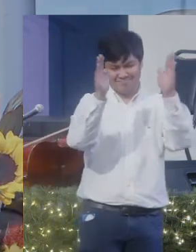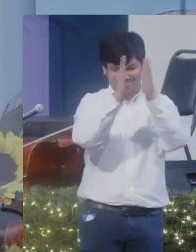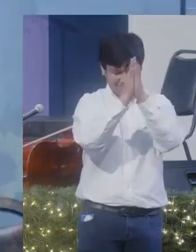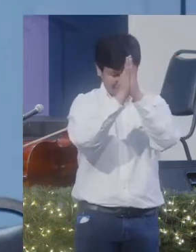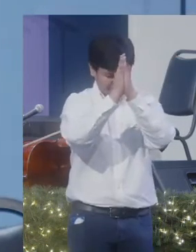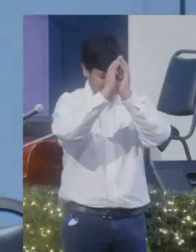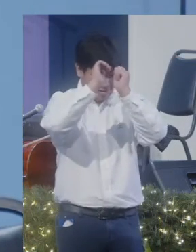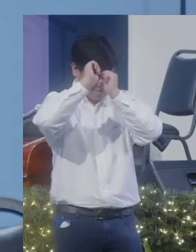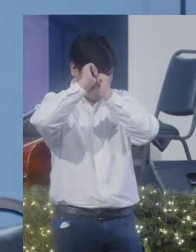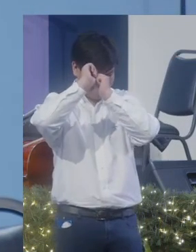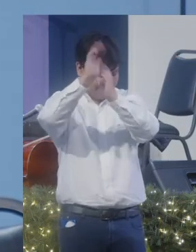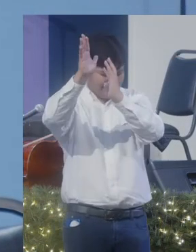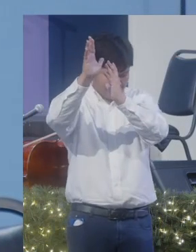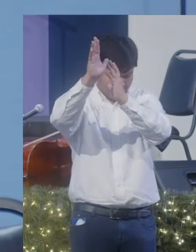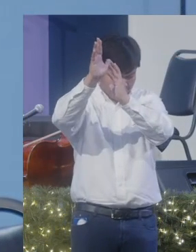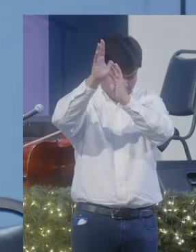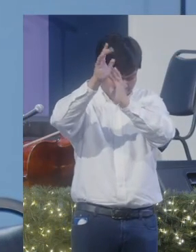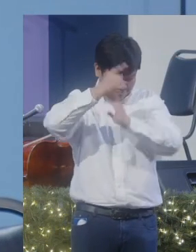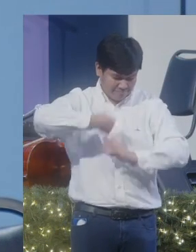Panginoon, sa aming